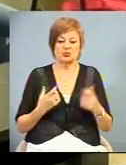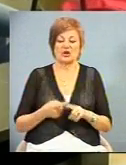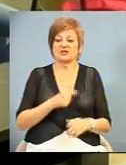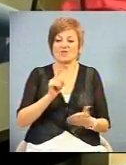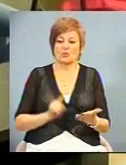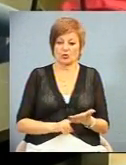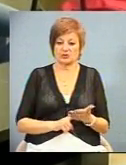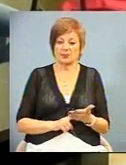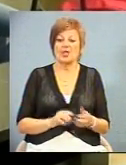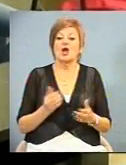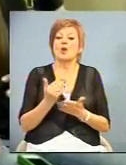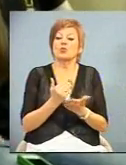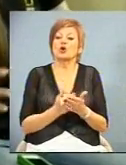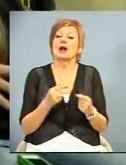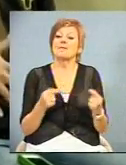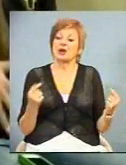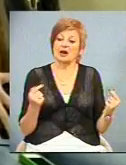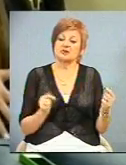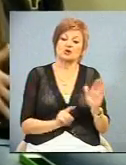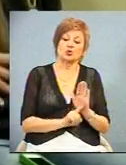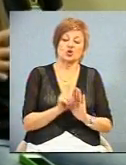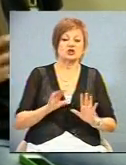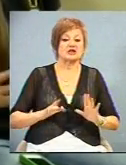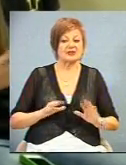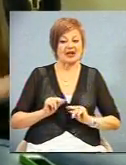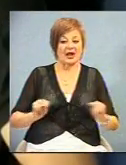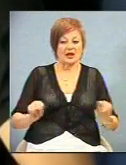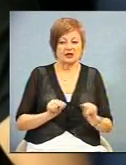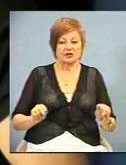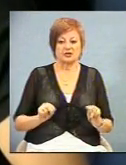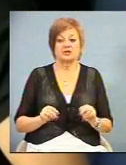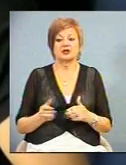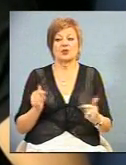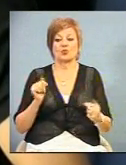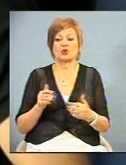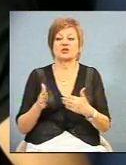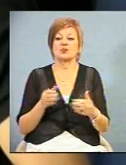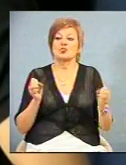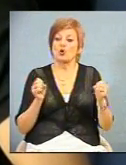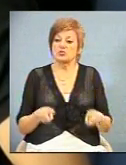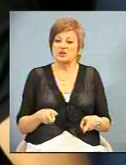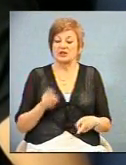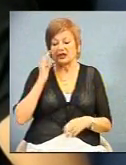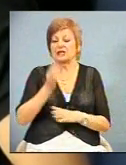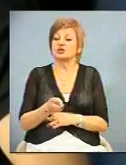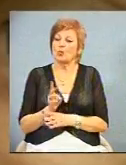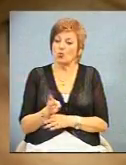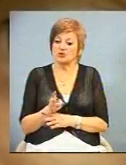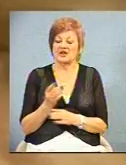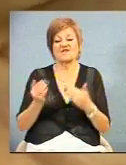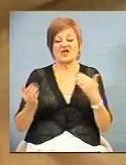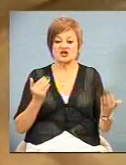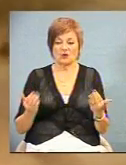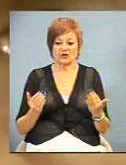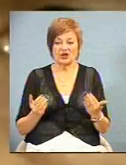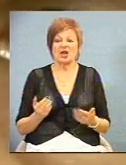фесту передбачає різноманітні відпочинкові тренінги, наприклад, проти професійного вигорання, кінопокази, виставки. А